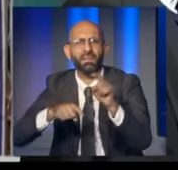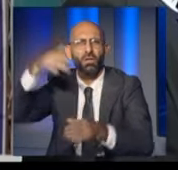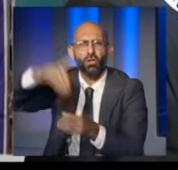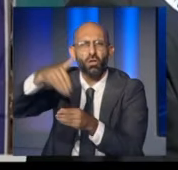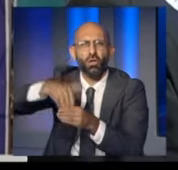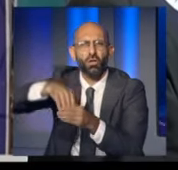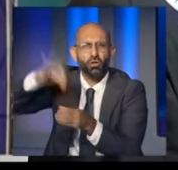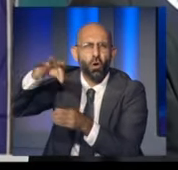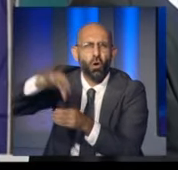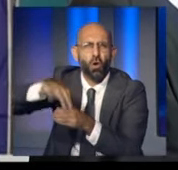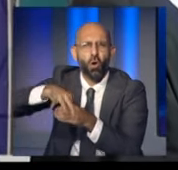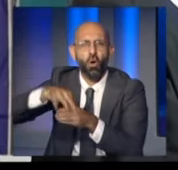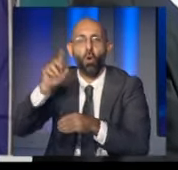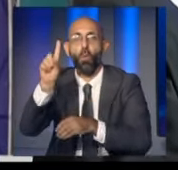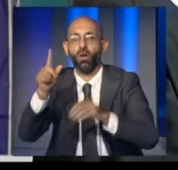19 حزيران 2021 بنسبة